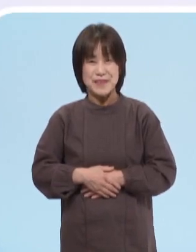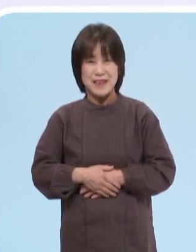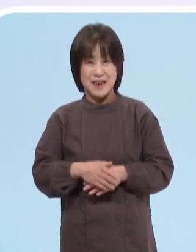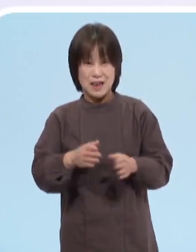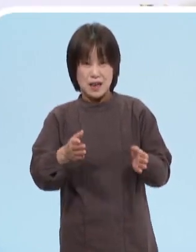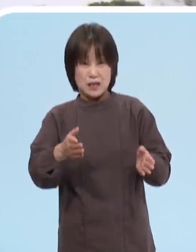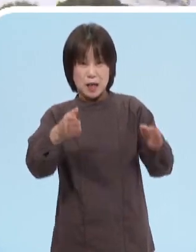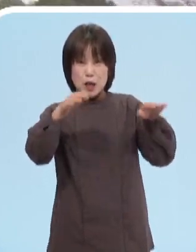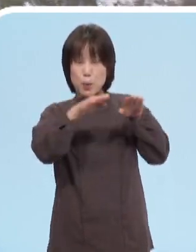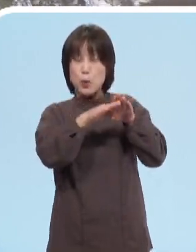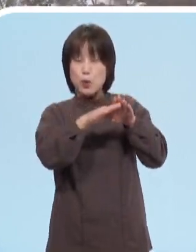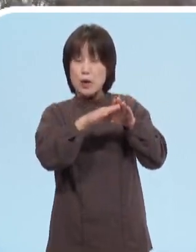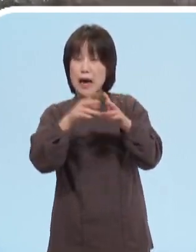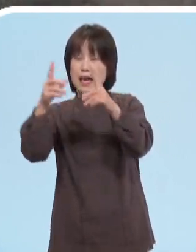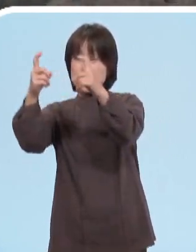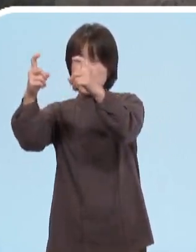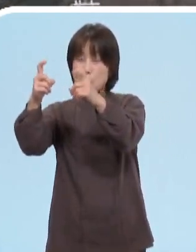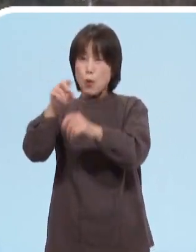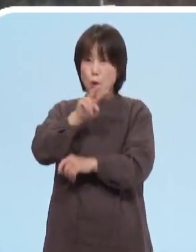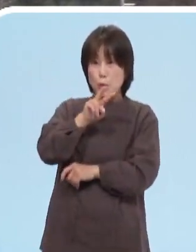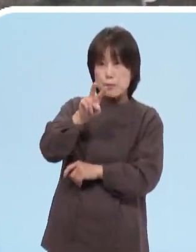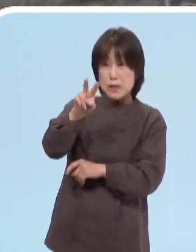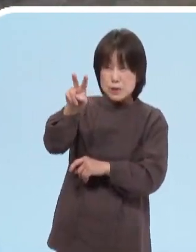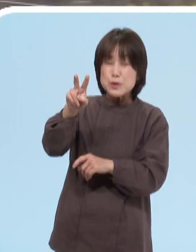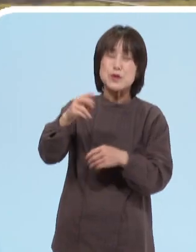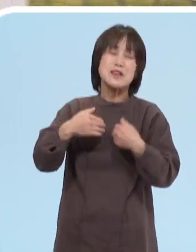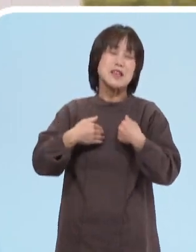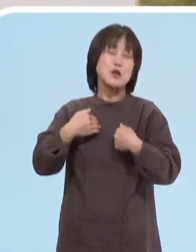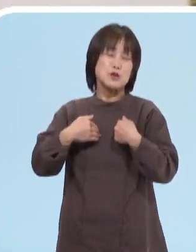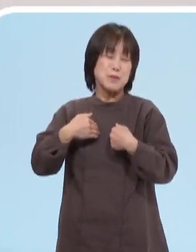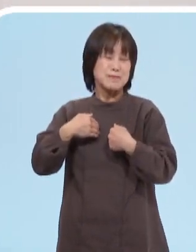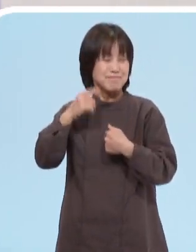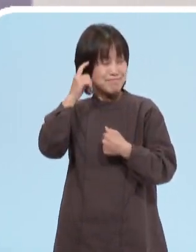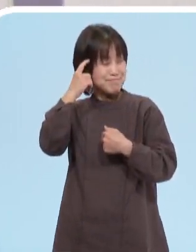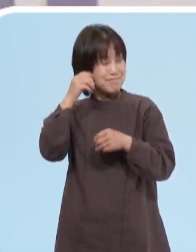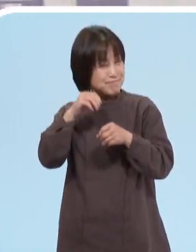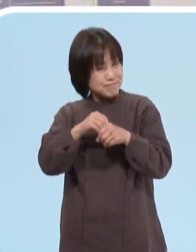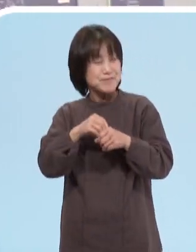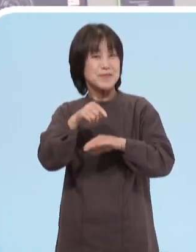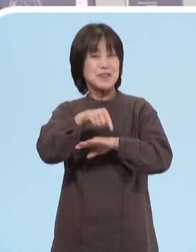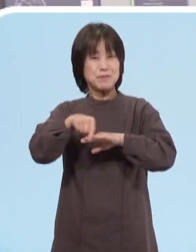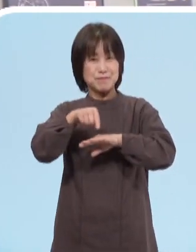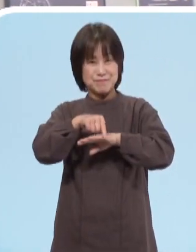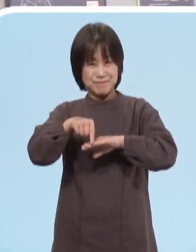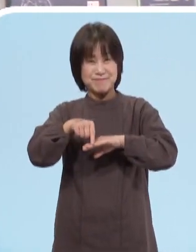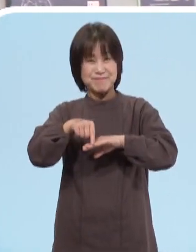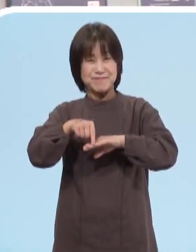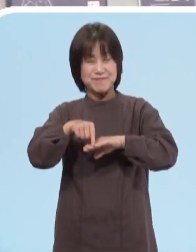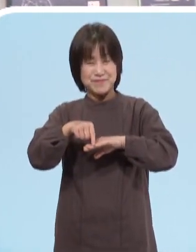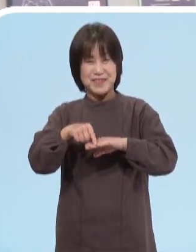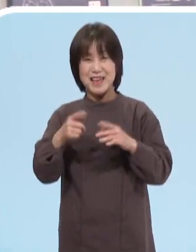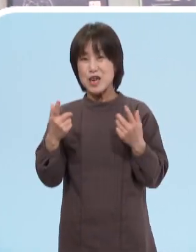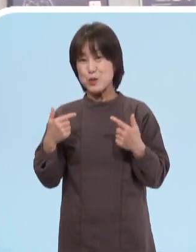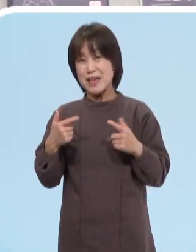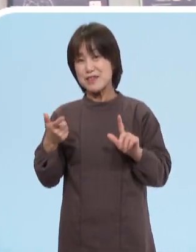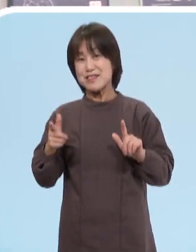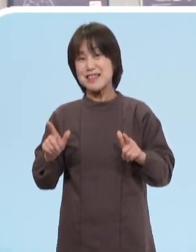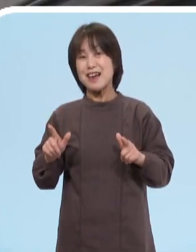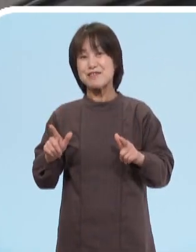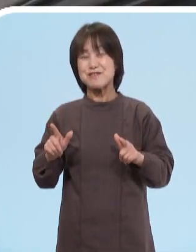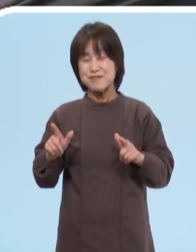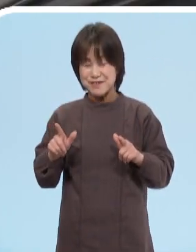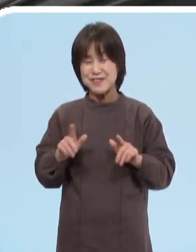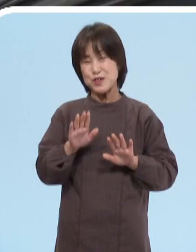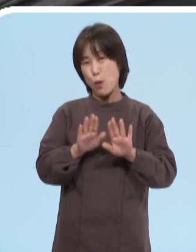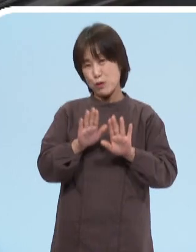建物のあらゆる場所から姫路城が楽しんでいただけるように設計されています。こう日常とは違う